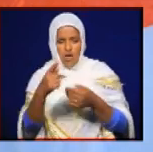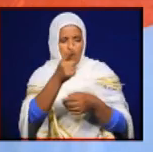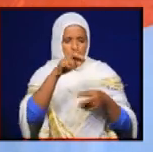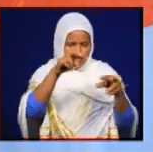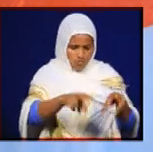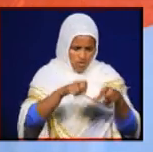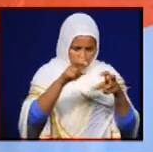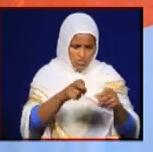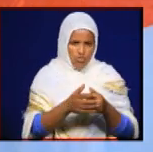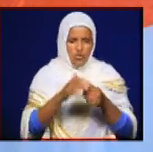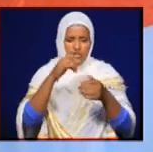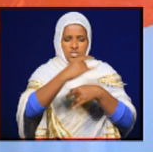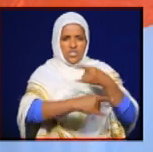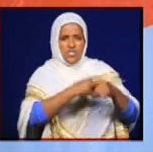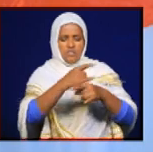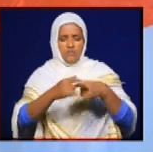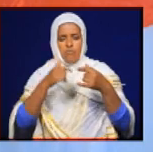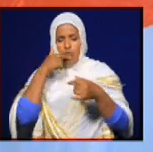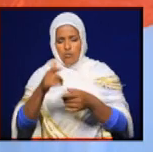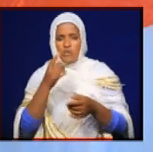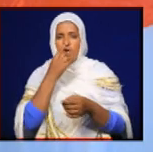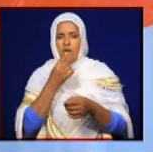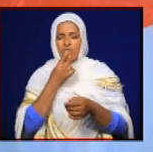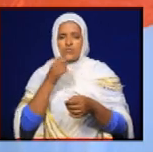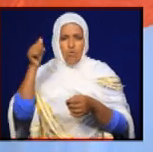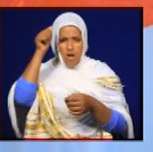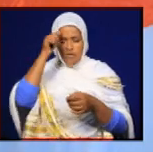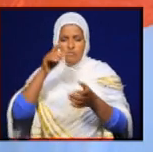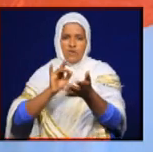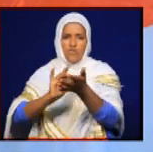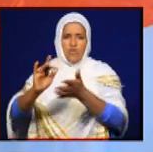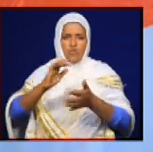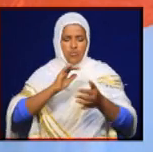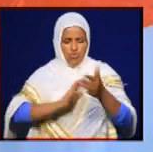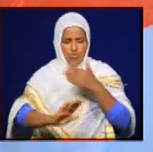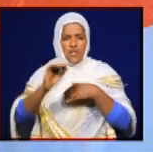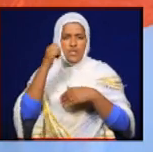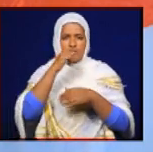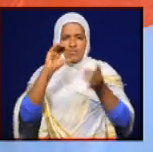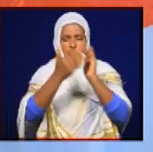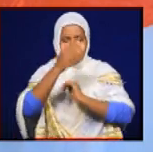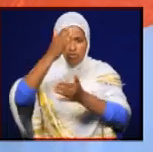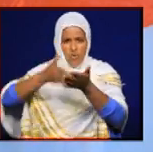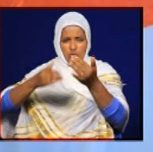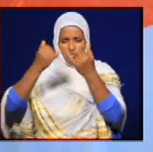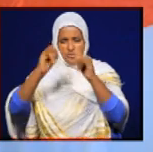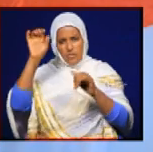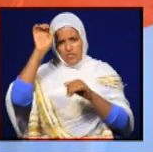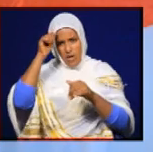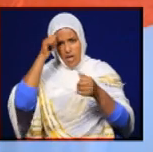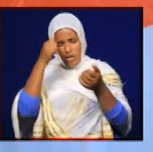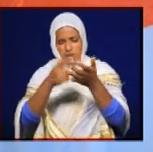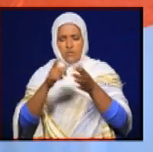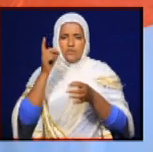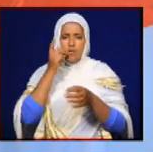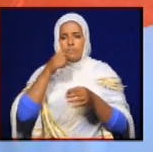ያንዱን መውደቀ አንዱ ጉድጓድ ምሶ ዘርሽ ዘራችን ነው ባሉበት አፋቸው አዳምን ከፈሉ ወለደ ሴት ሆነው ገሚሱ የቃይል